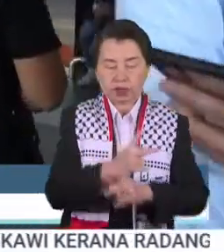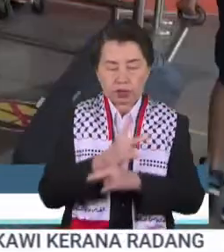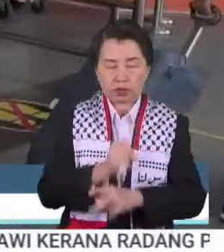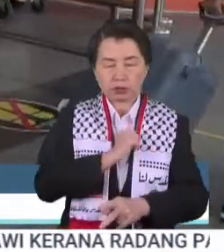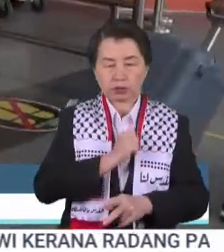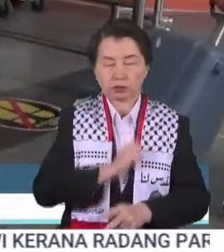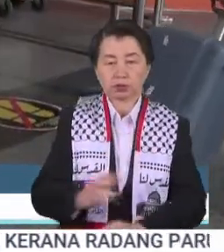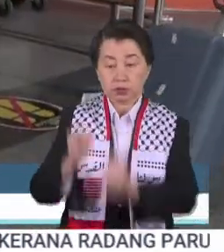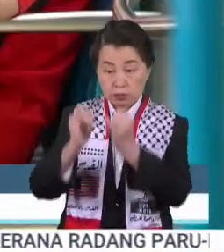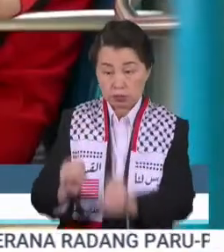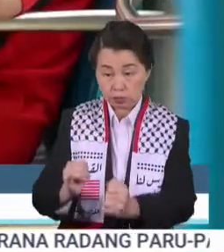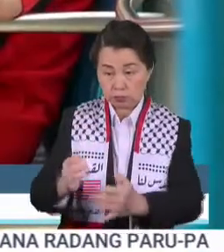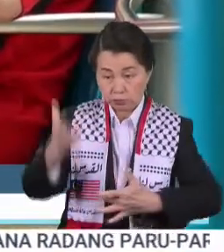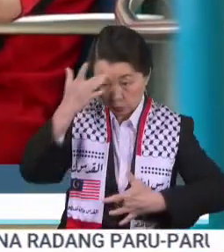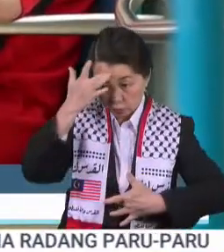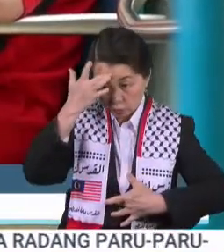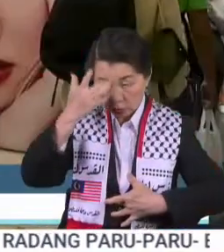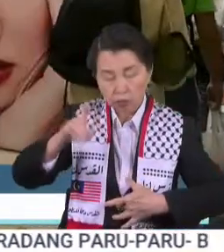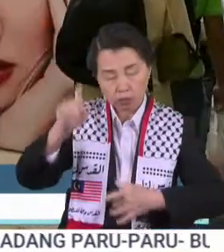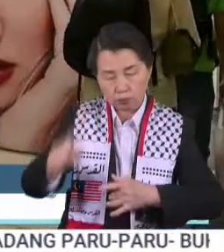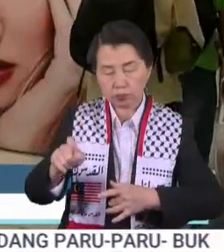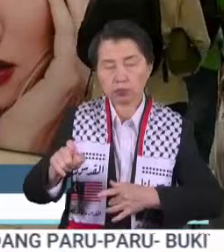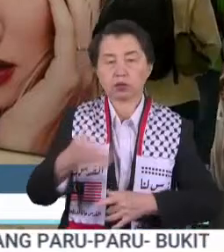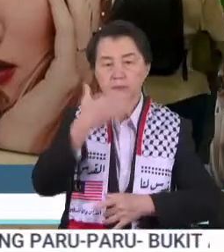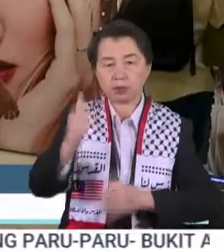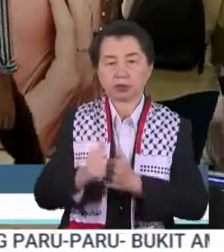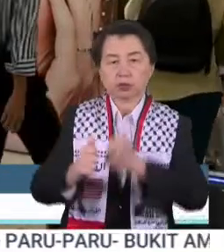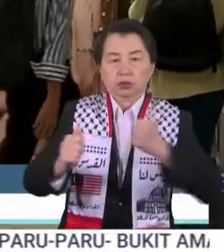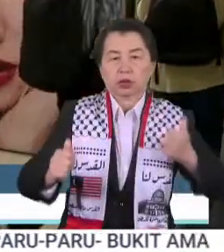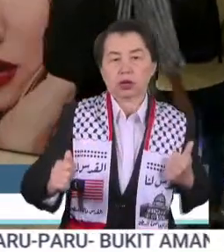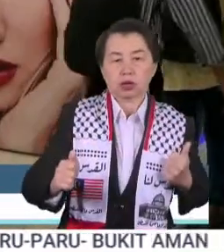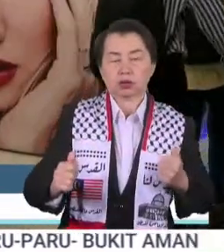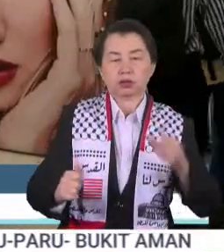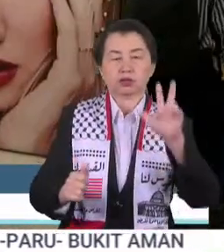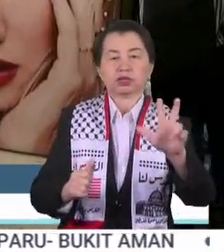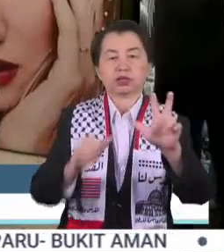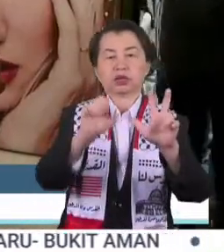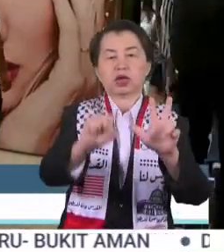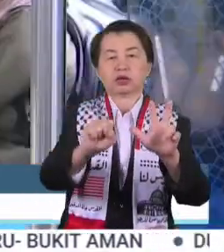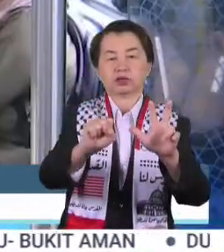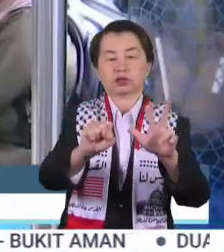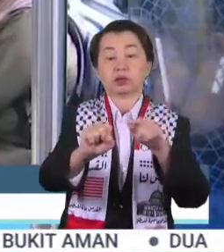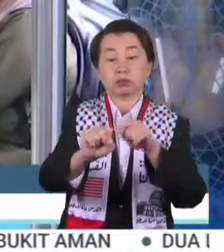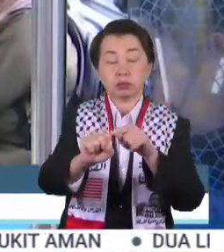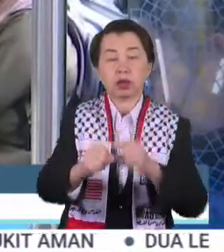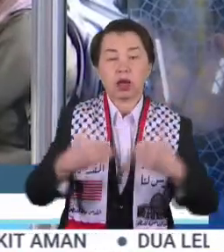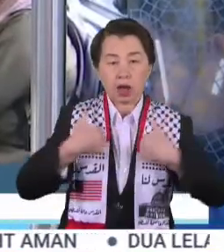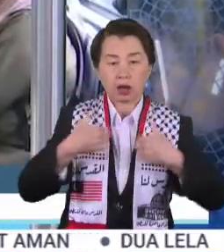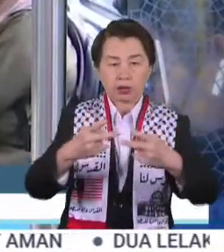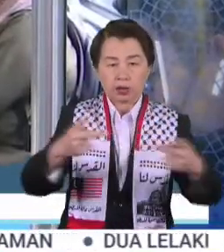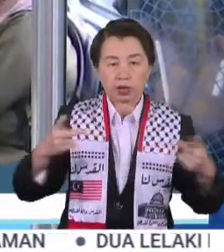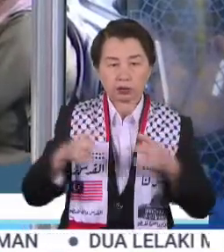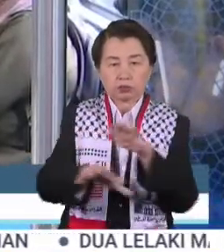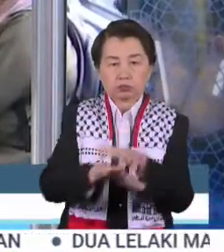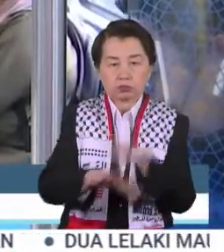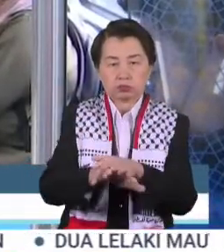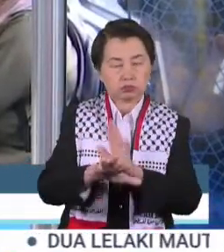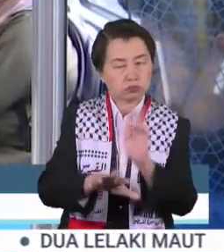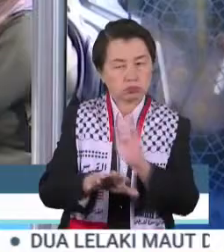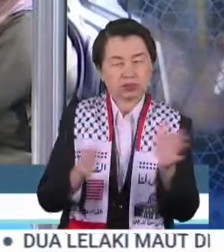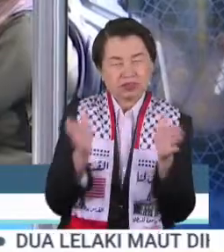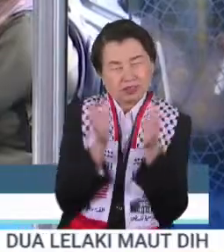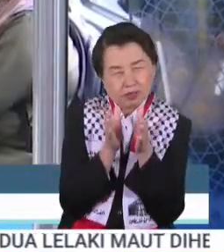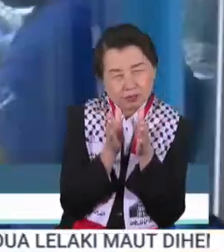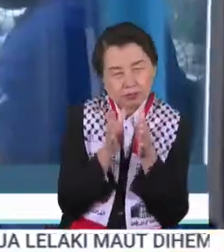itu, individu bergejala disaran mengelakkan 3S iaitu berada di kawasan sesak,